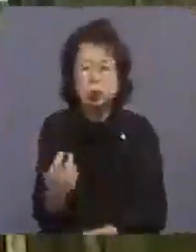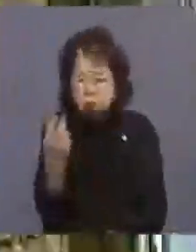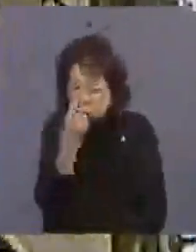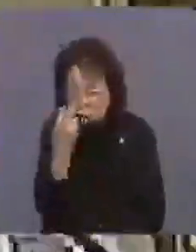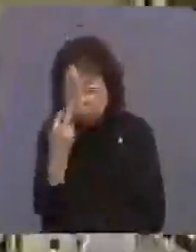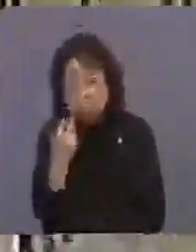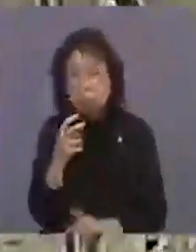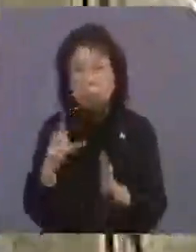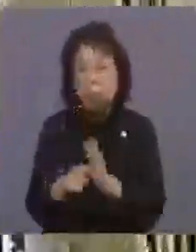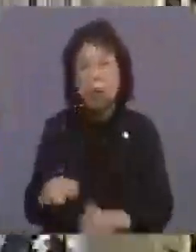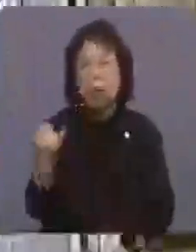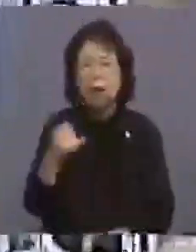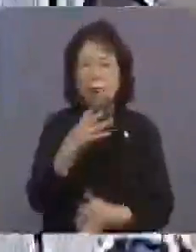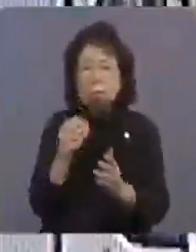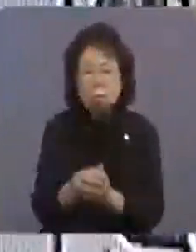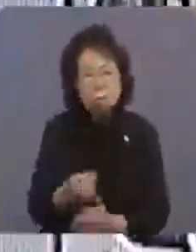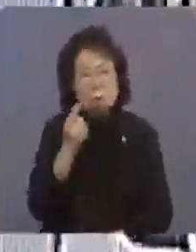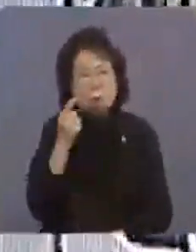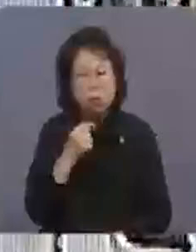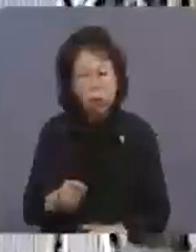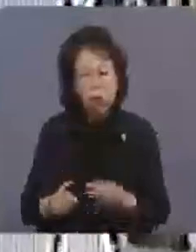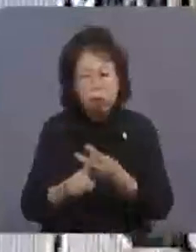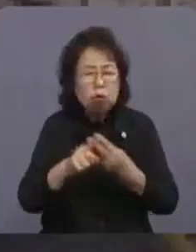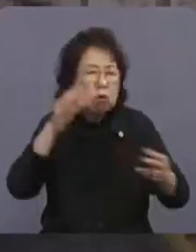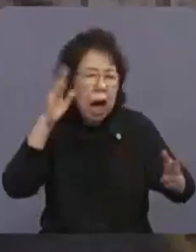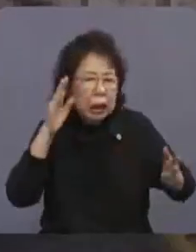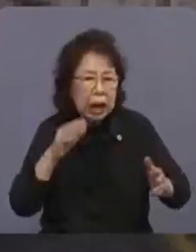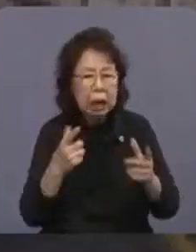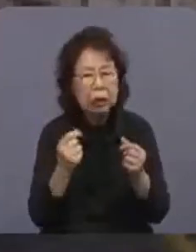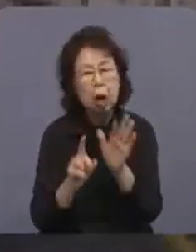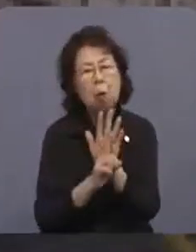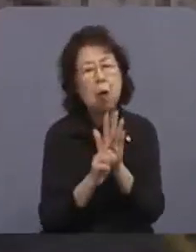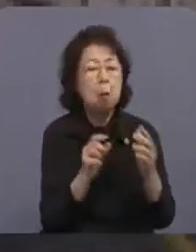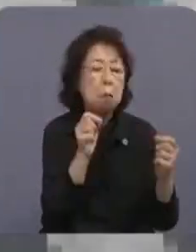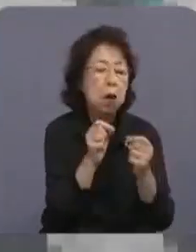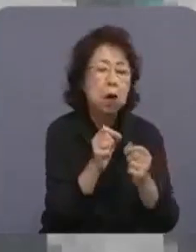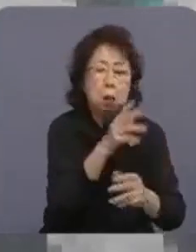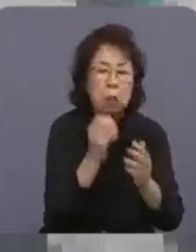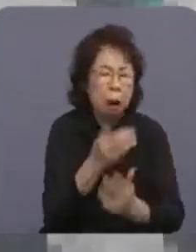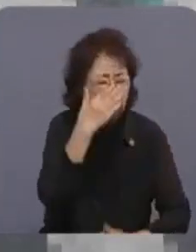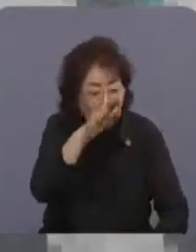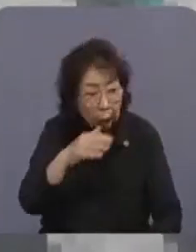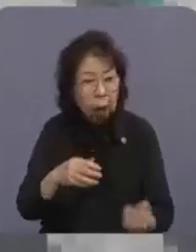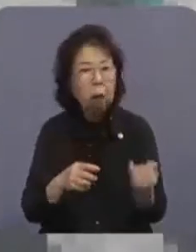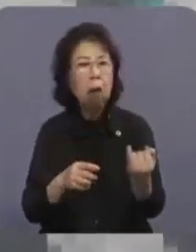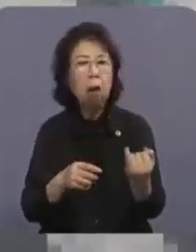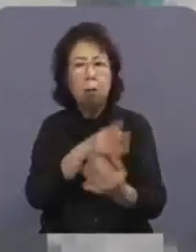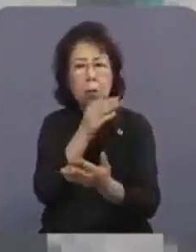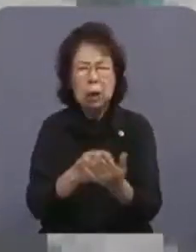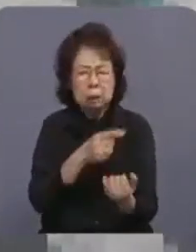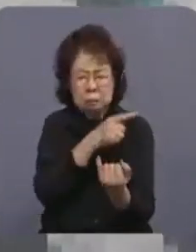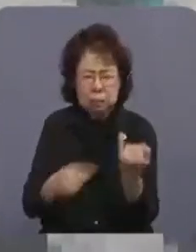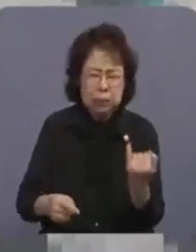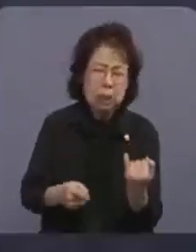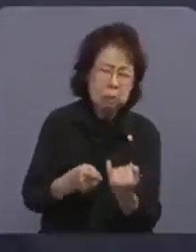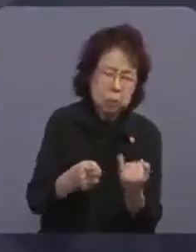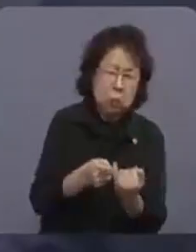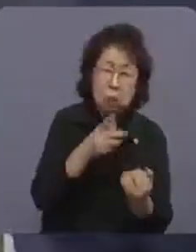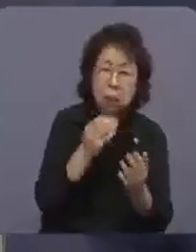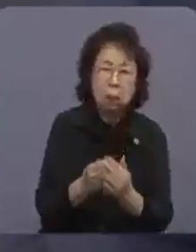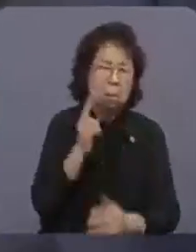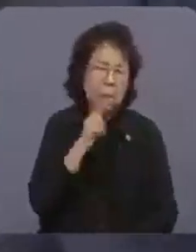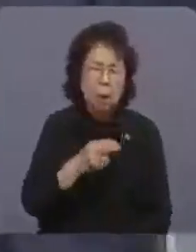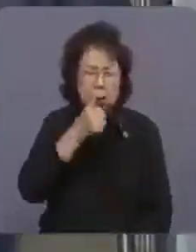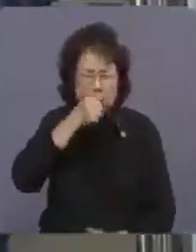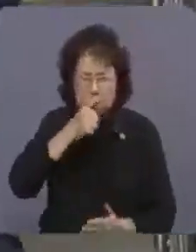과정에서 으려는 중학생인 척 피해자에게 접근하고 일면식도 없는 피해자를 잔혹하게 살하는 등의